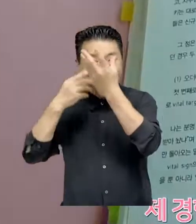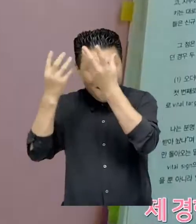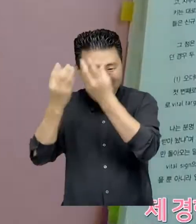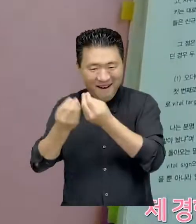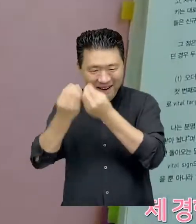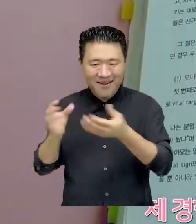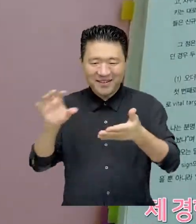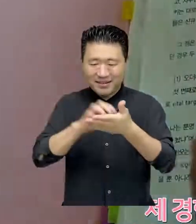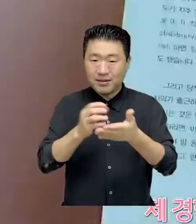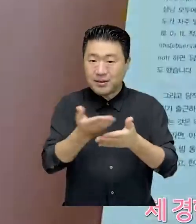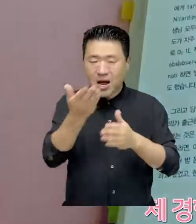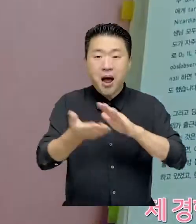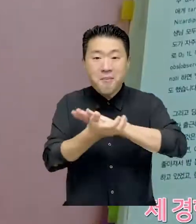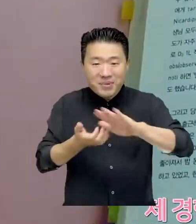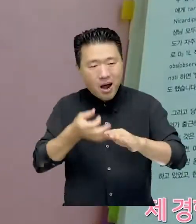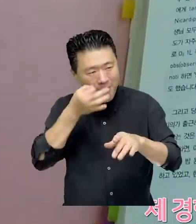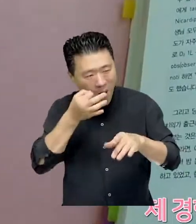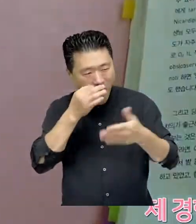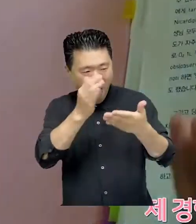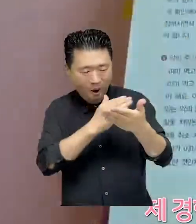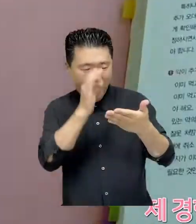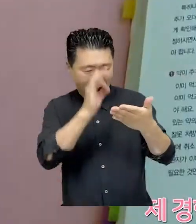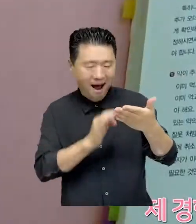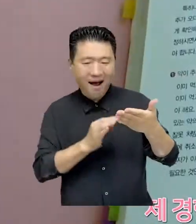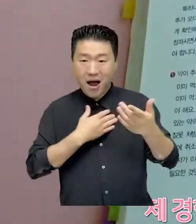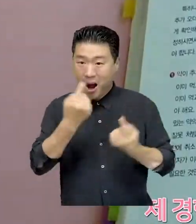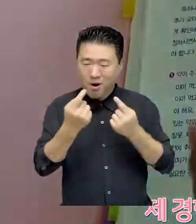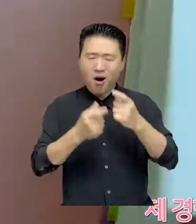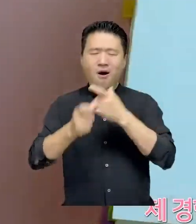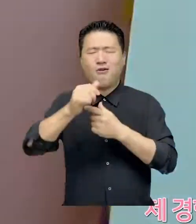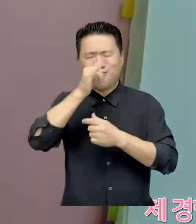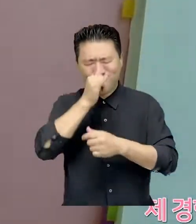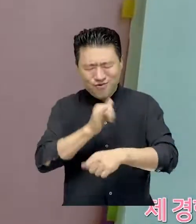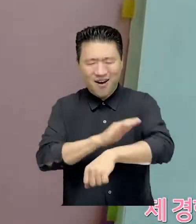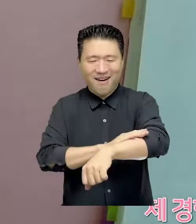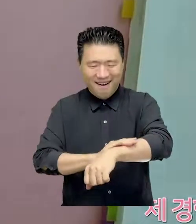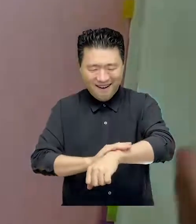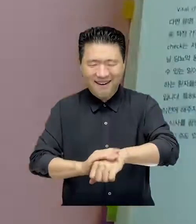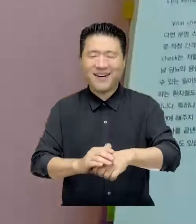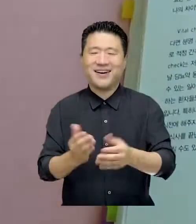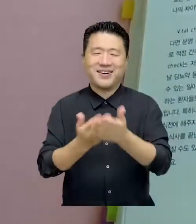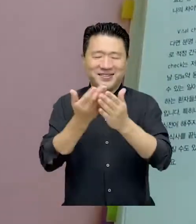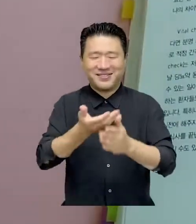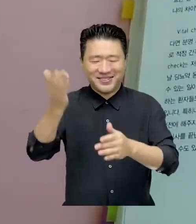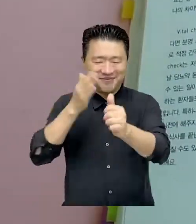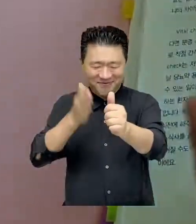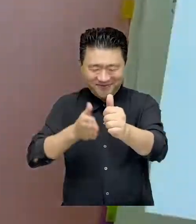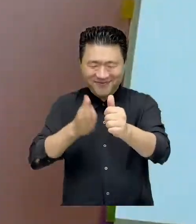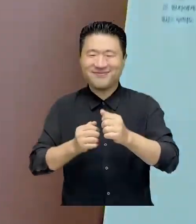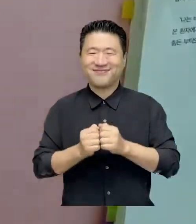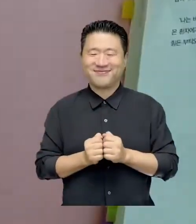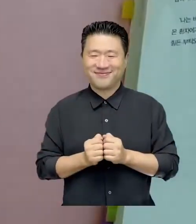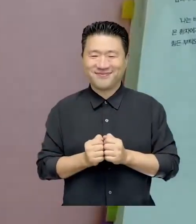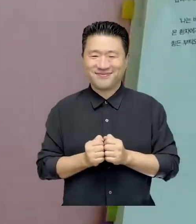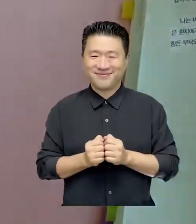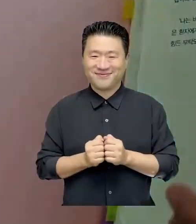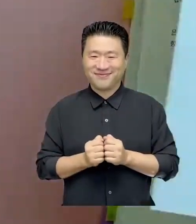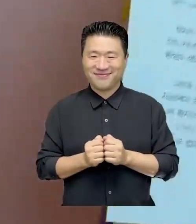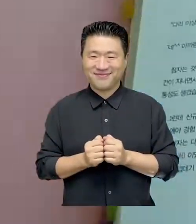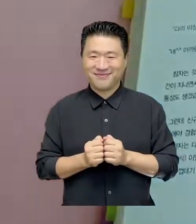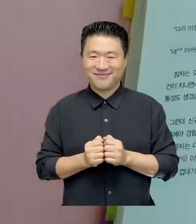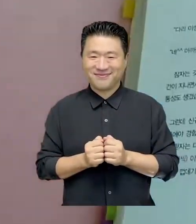통해서 여러분들이 미리 보시고 저보다 훨씬 더 훌륭한 간호사로 성장하시기를 바랍니다.